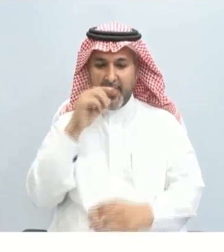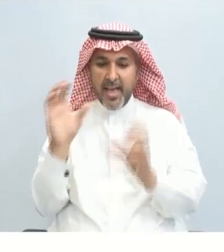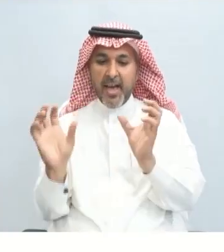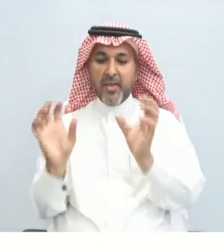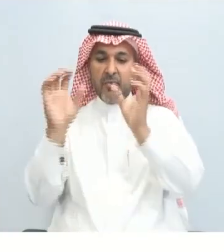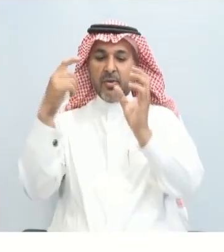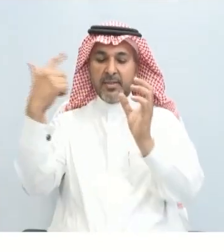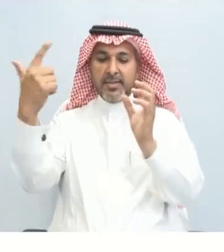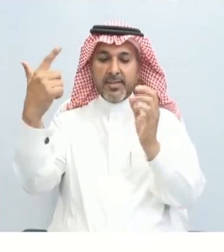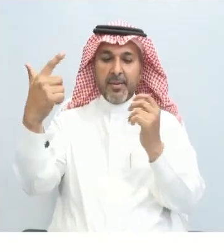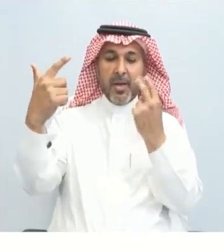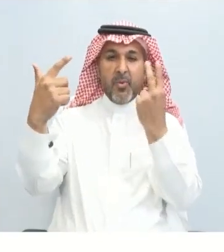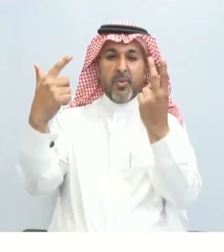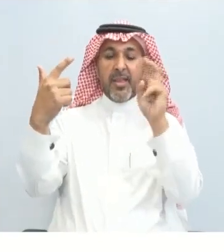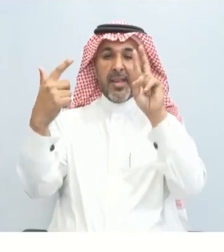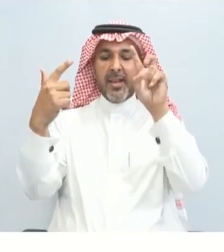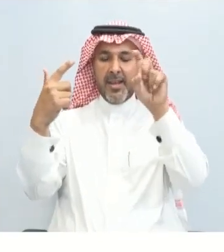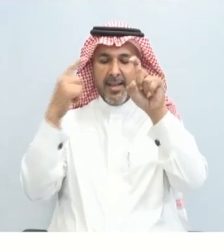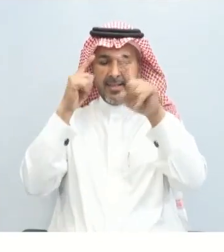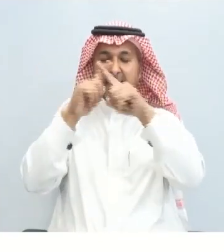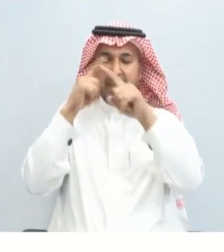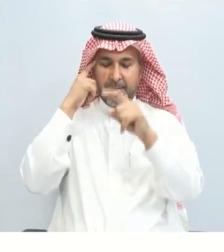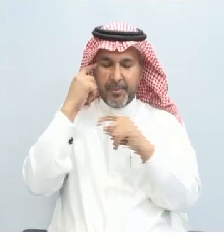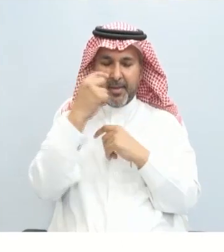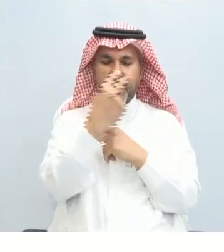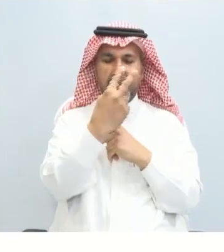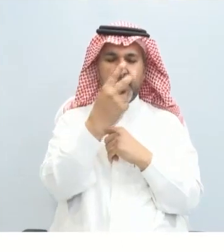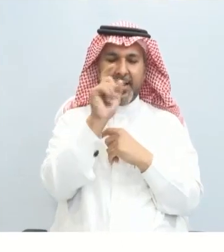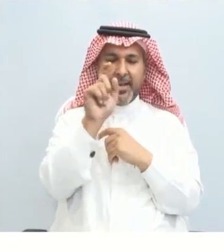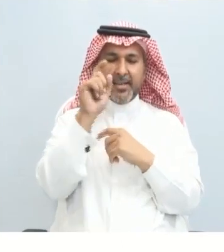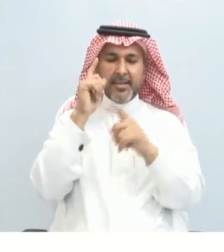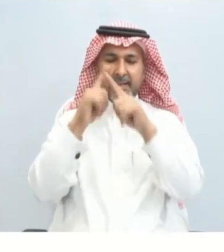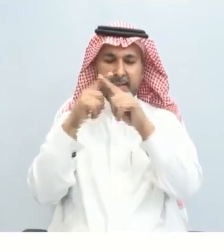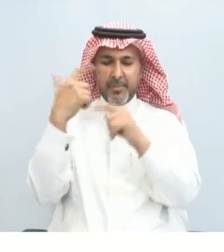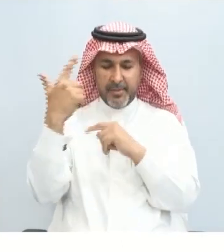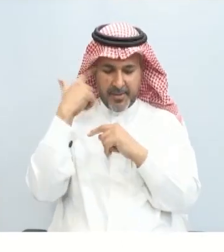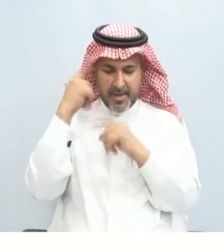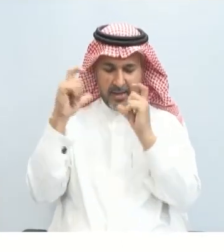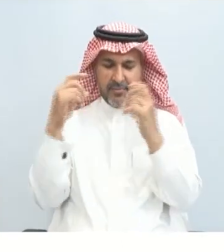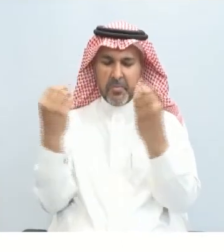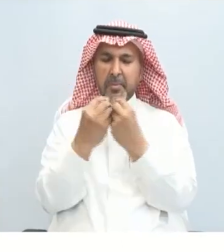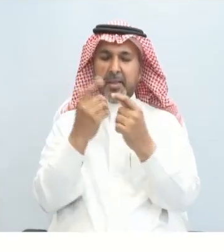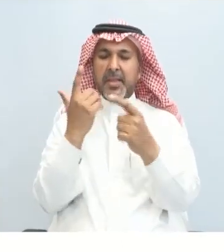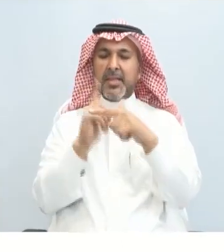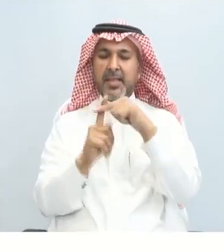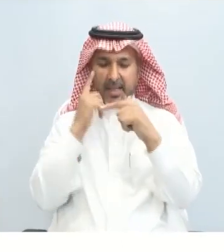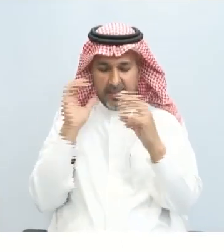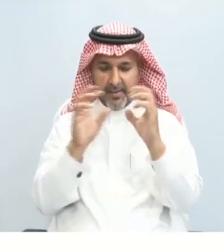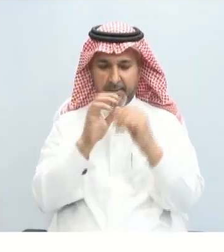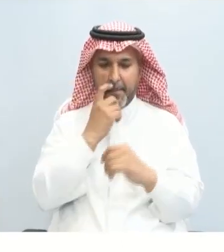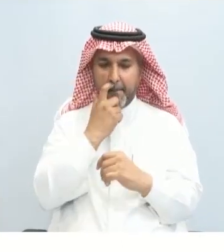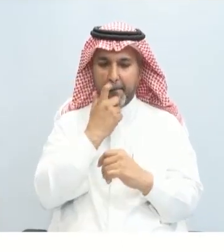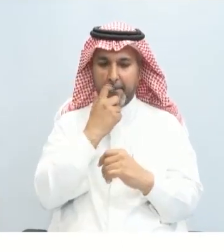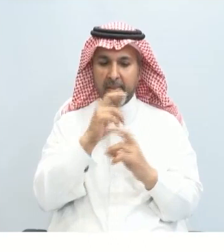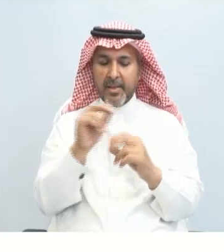7 تساوي لوغاريتم 3 ل 28 ممكن نستخدم خاصيه المساوات مباشره راح اقول ان